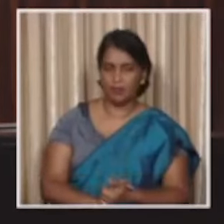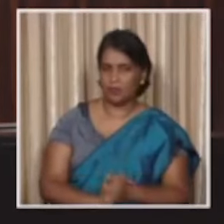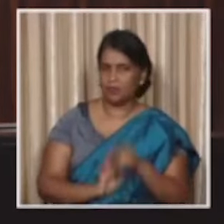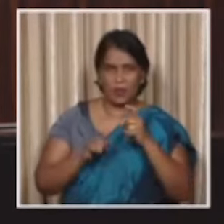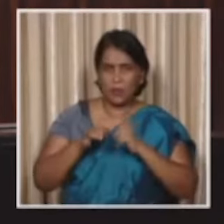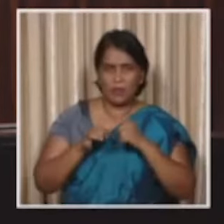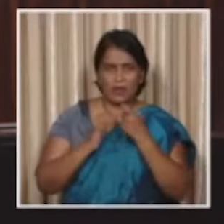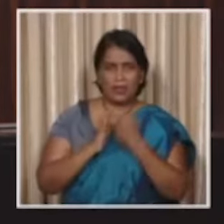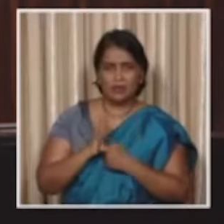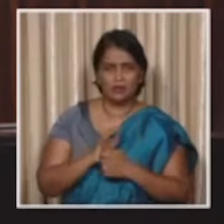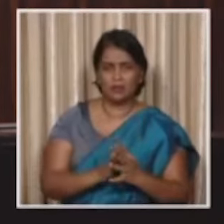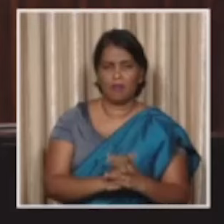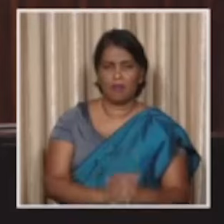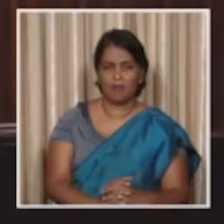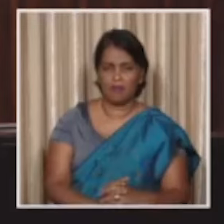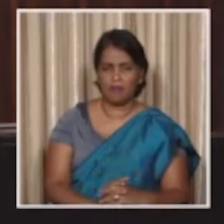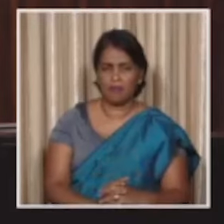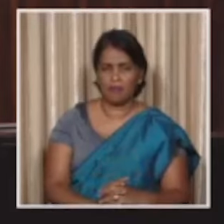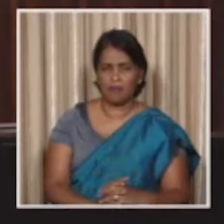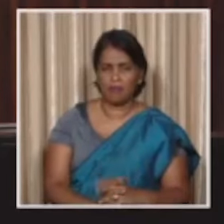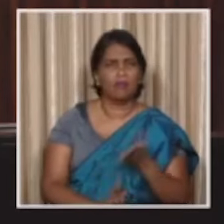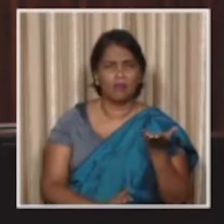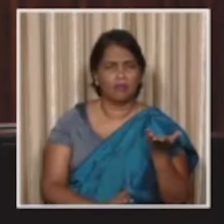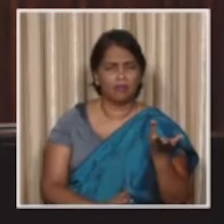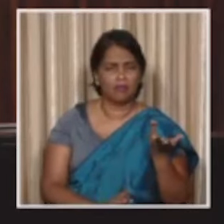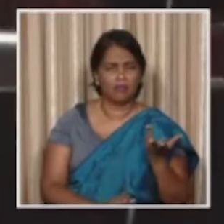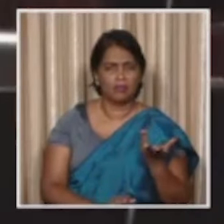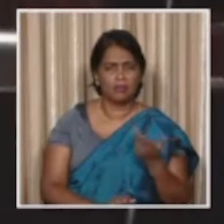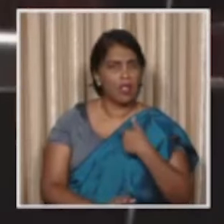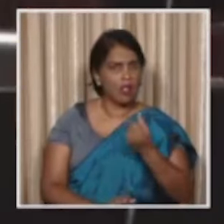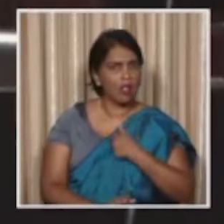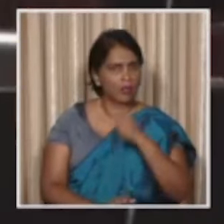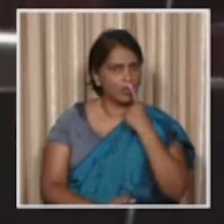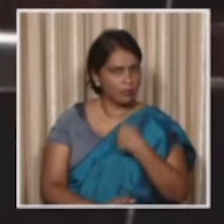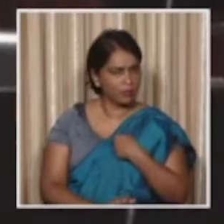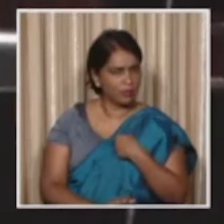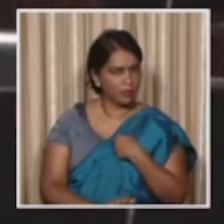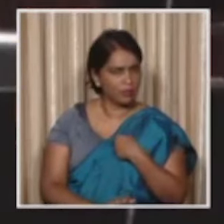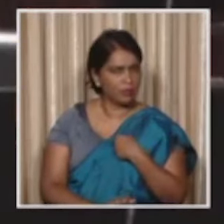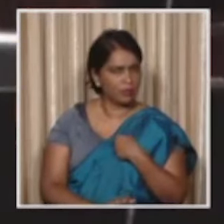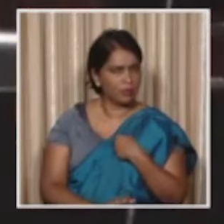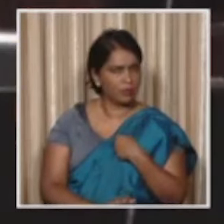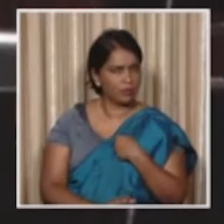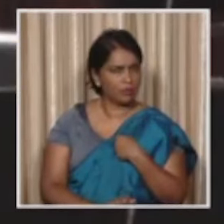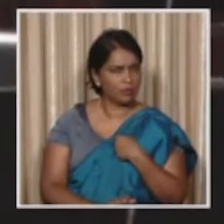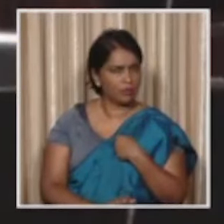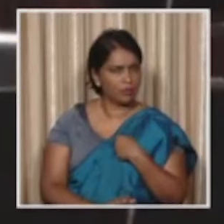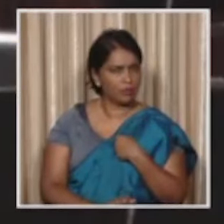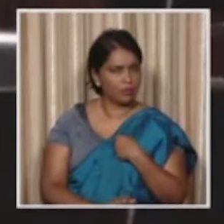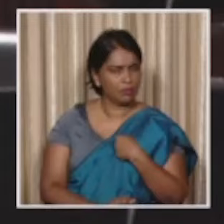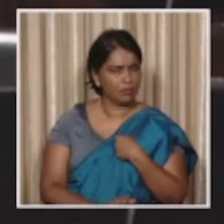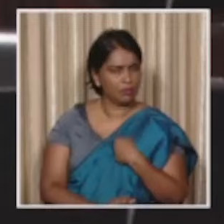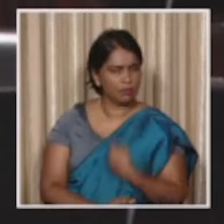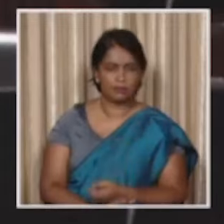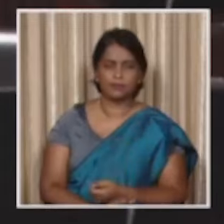point of order. Point of order. Okay. Yeah. What is the point of order? මගේ නම කිව්වා. That's a point of order. He mentioned my name and he made a major